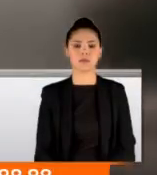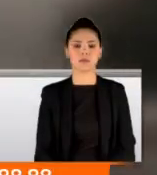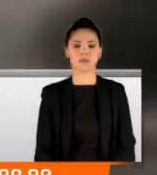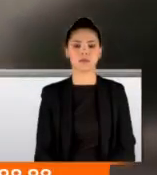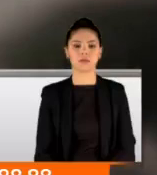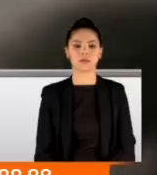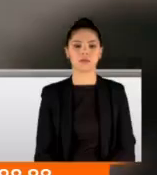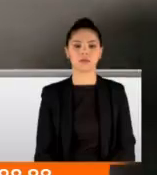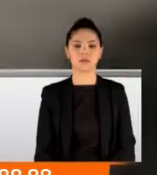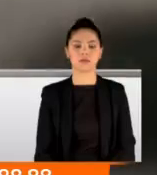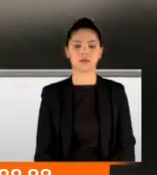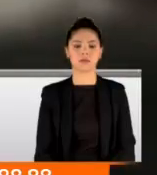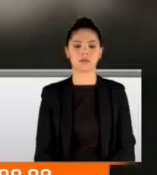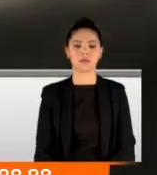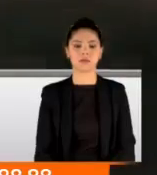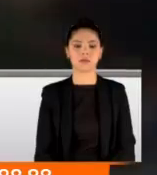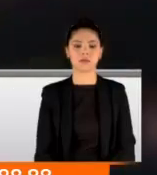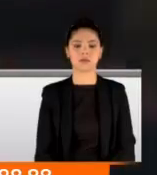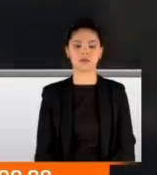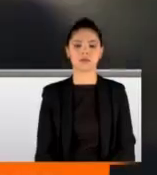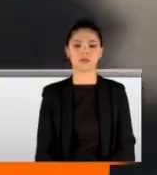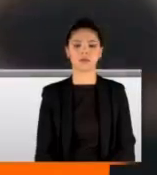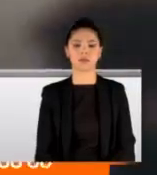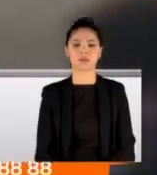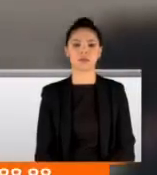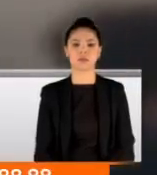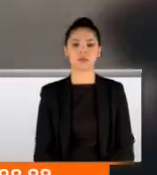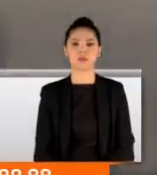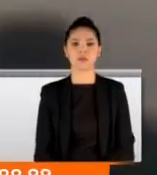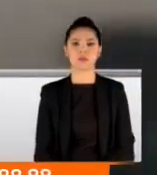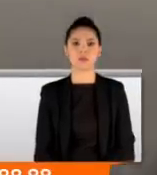İzmir Bornova, Özkanlar'da